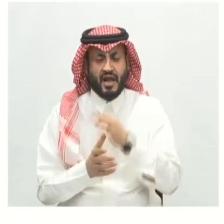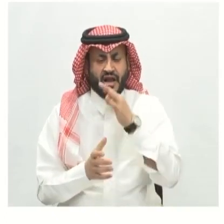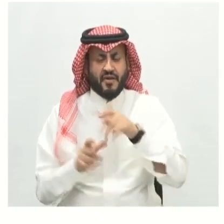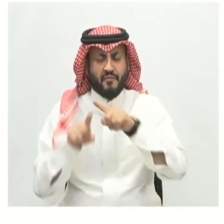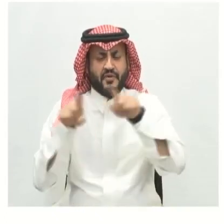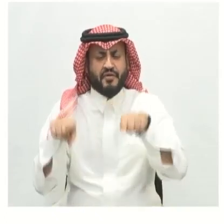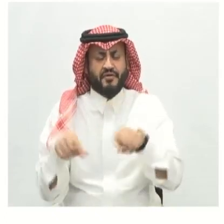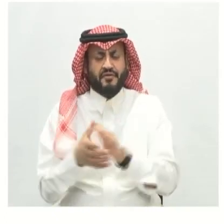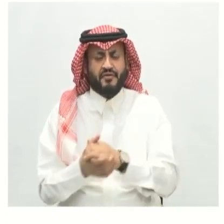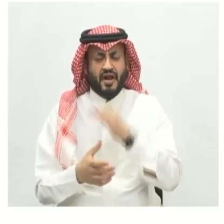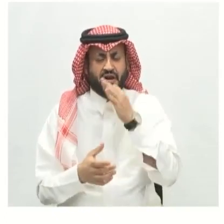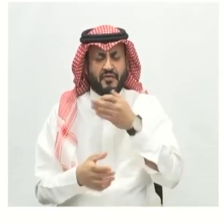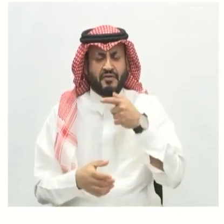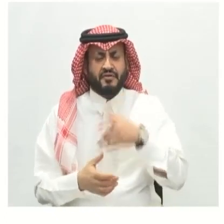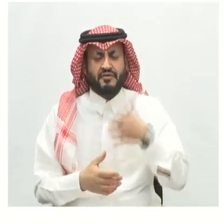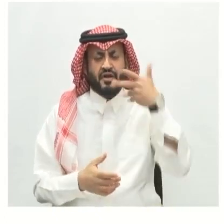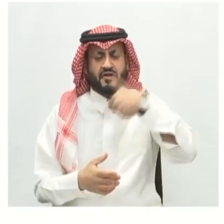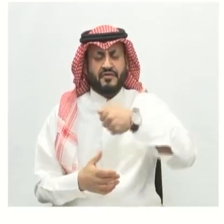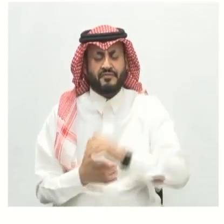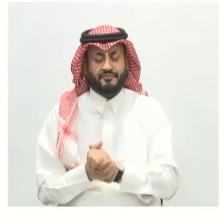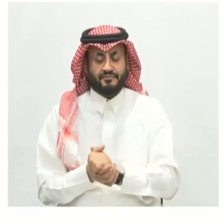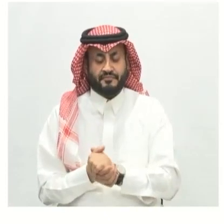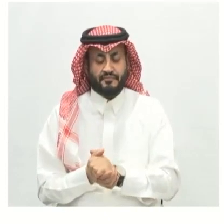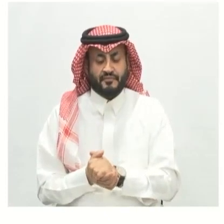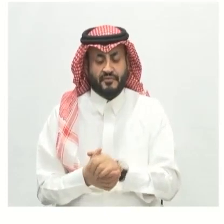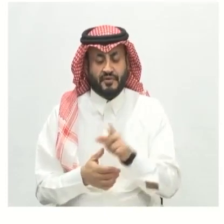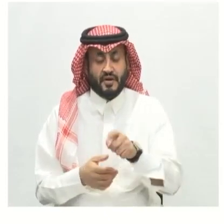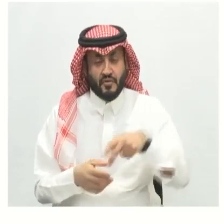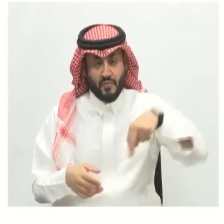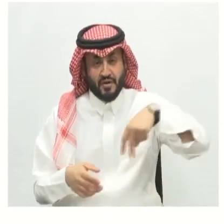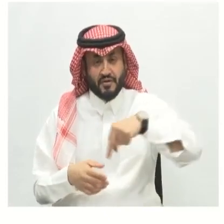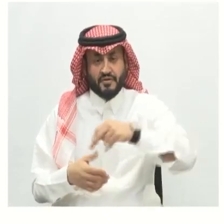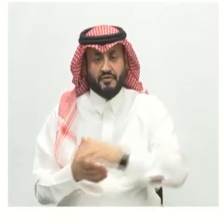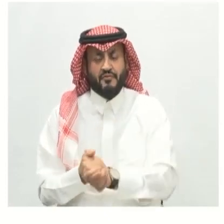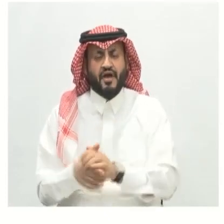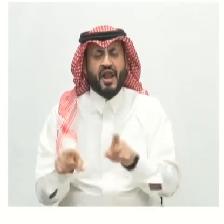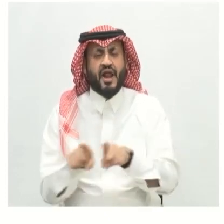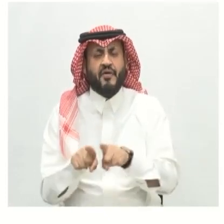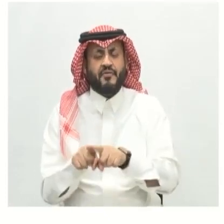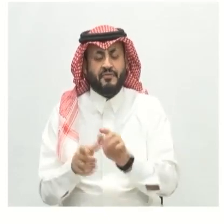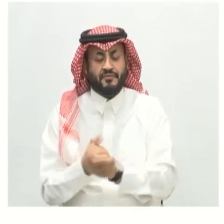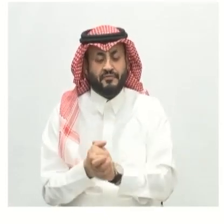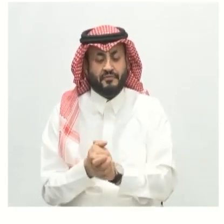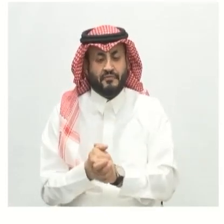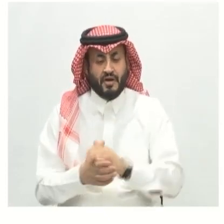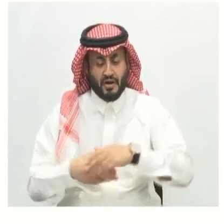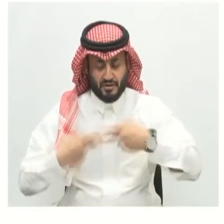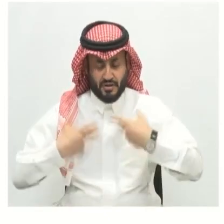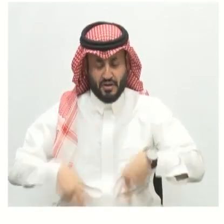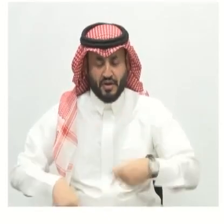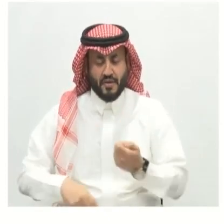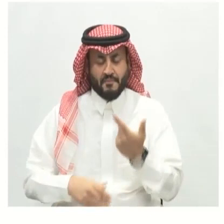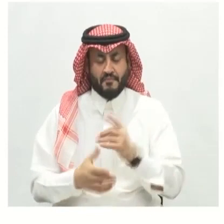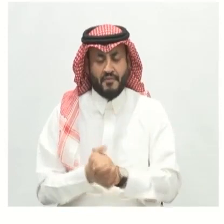قال رسول الله صلى الله عليه وسلم انكم قادمون على اخوان فاحسنوا لباسكم